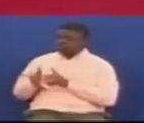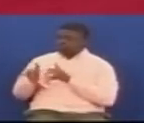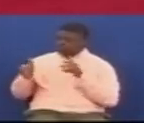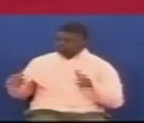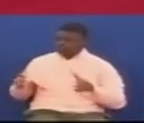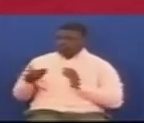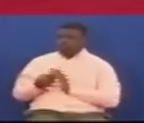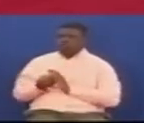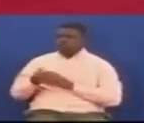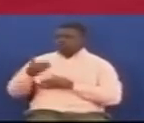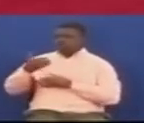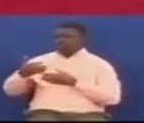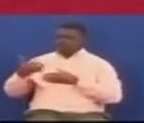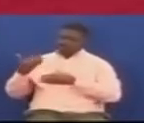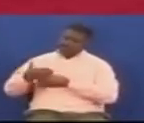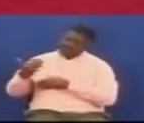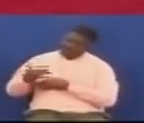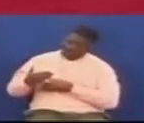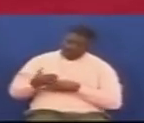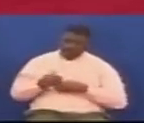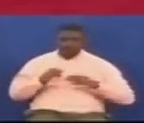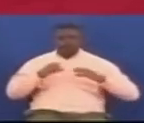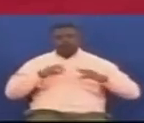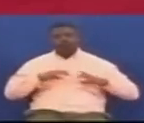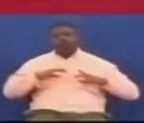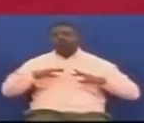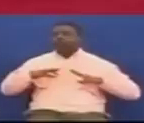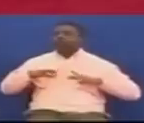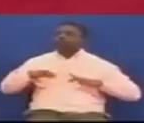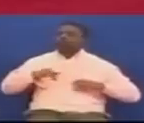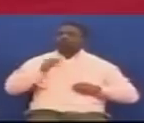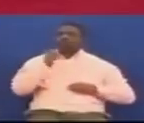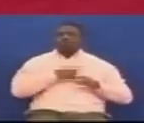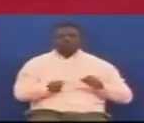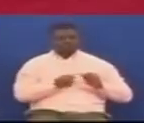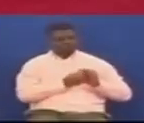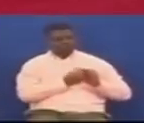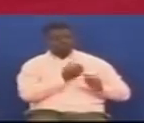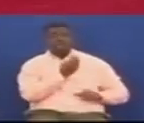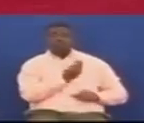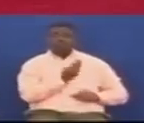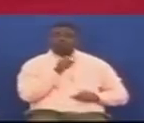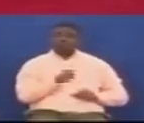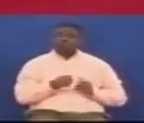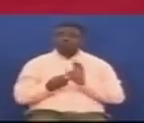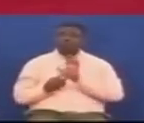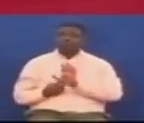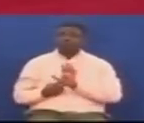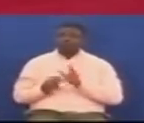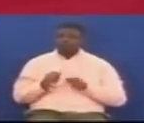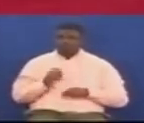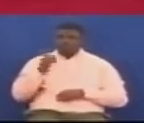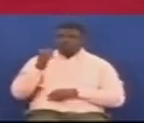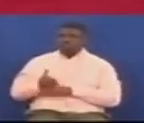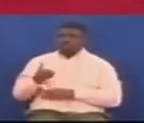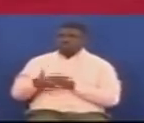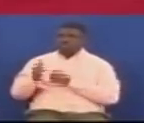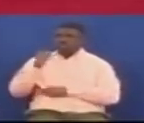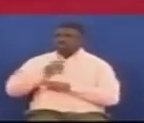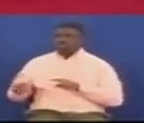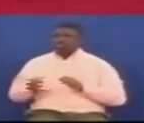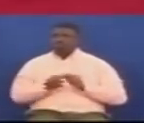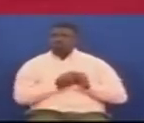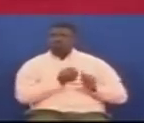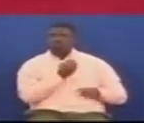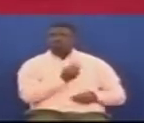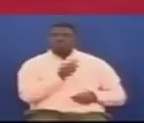na sanaa na burudani ambayo ilikuwa kwa 13.7%, ujenzi